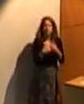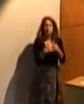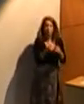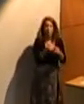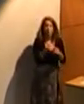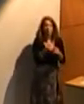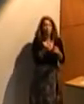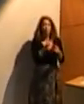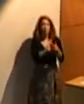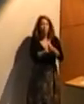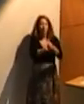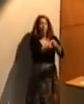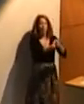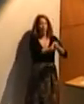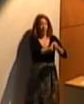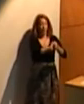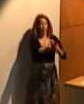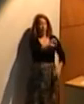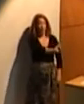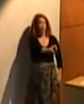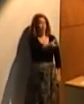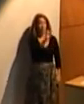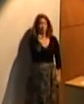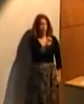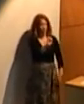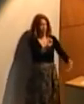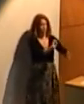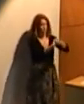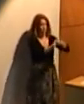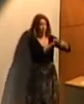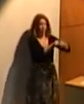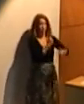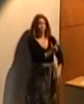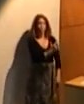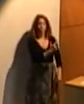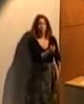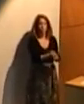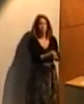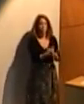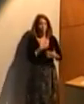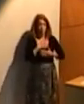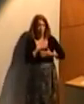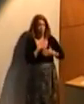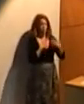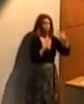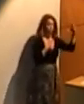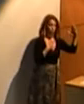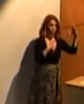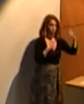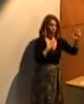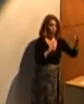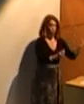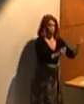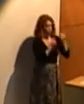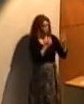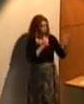sera plus loin m ça signifie que l'autre est là nécessairement que l'autre c'est moi et que l'autre me fonde et donc